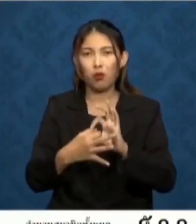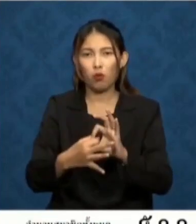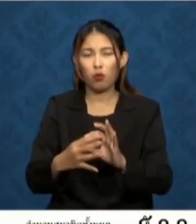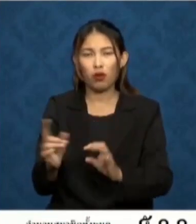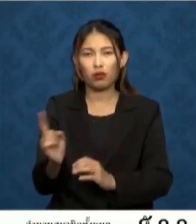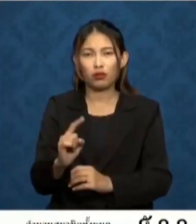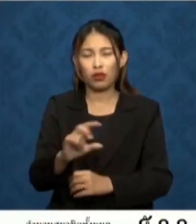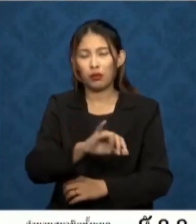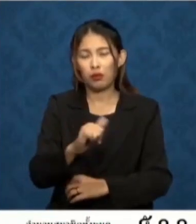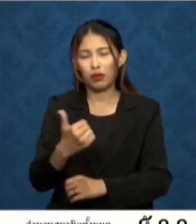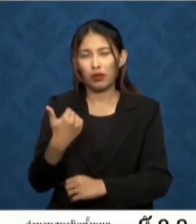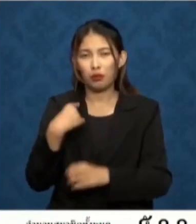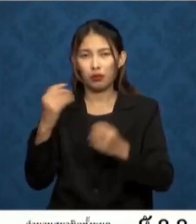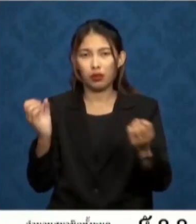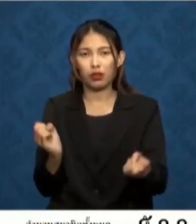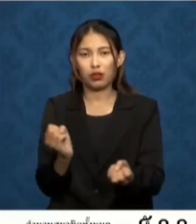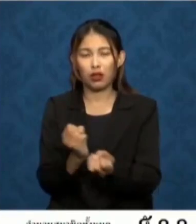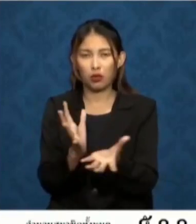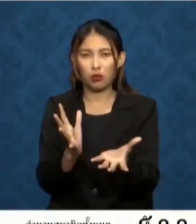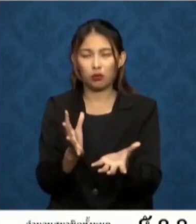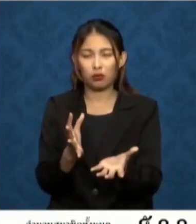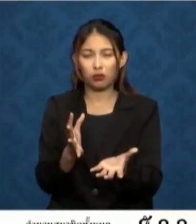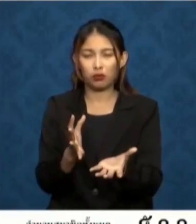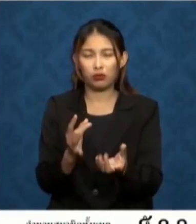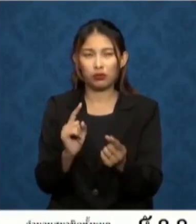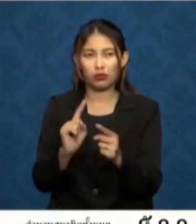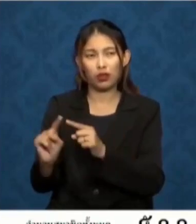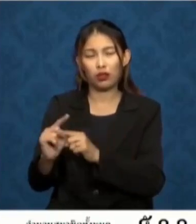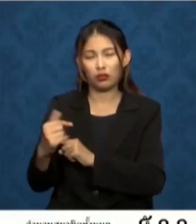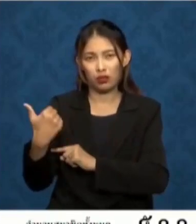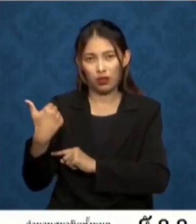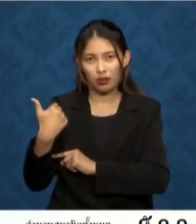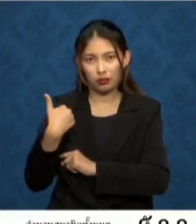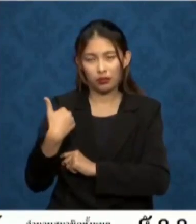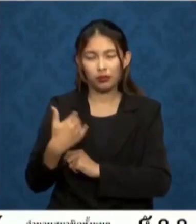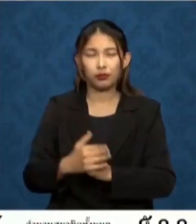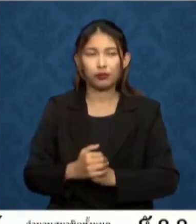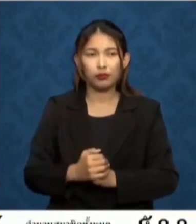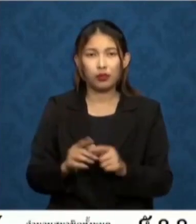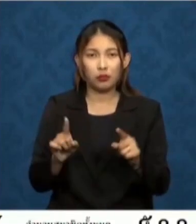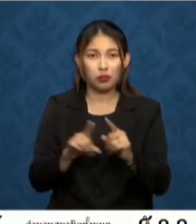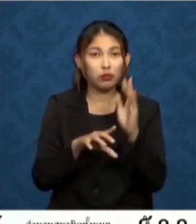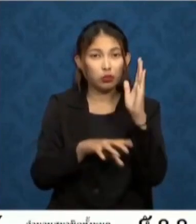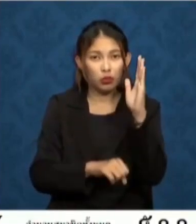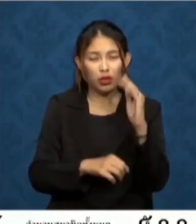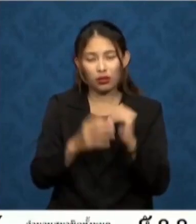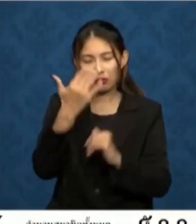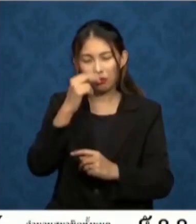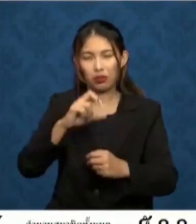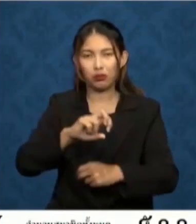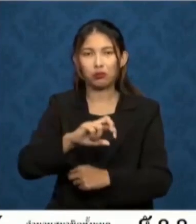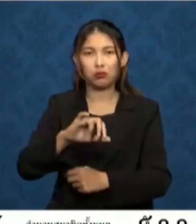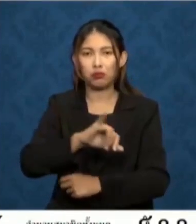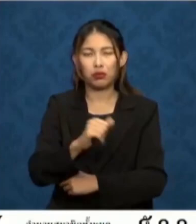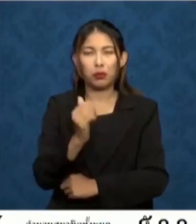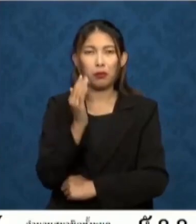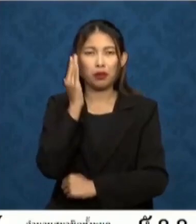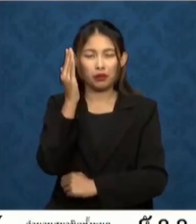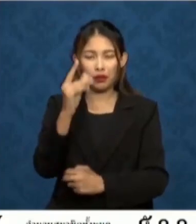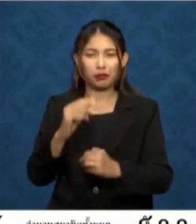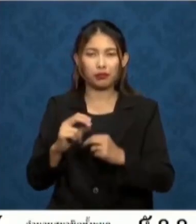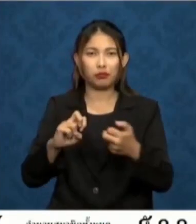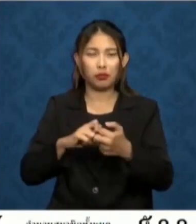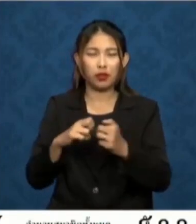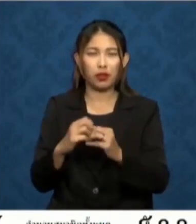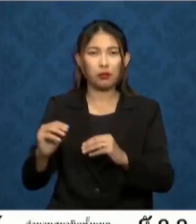กับปัญหากัดเซาะชายฝั่งเหมือนที่จังหวัดสงขลาโดนหรือไม่นับวันปัญหาเหล่านี้จะทวีความรุนแรงมากขึ้นครับท่านประธ